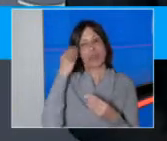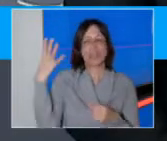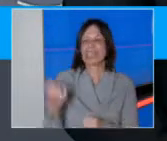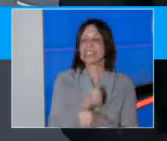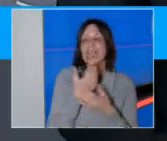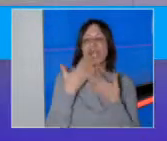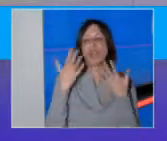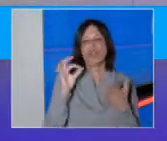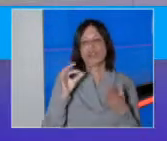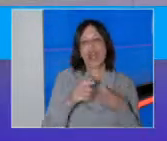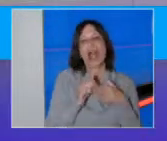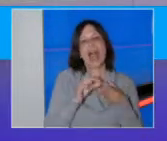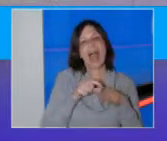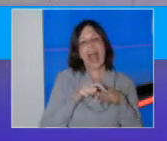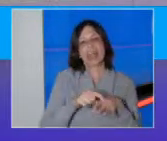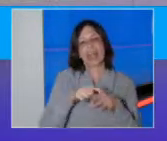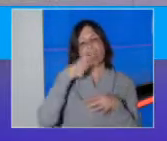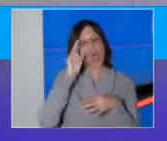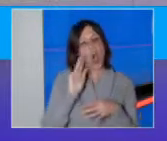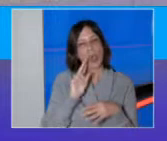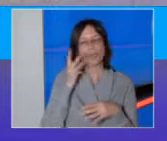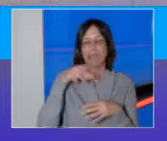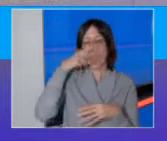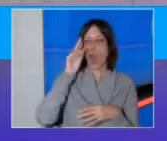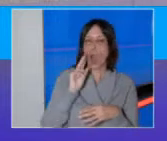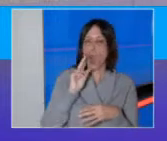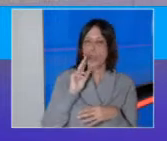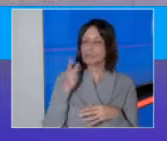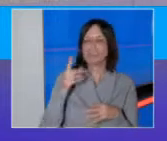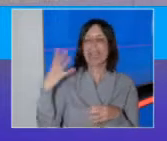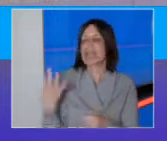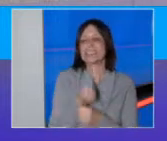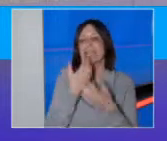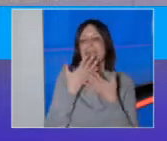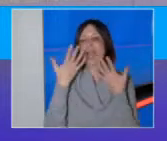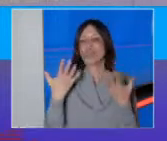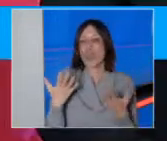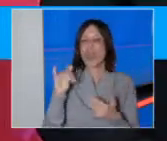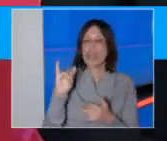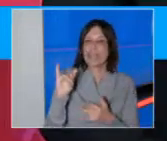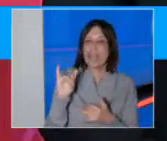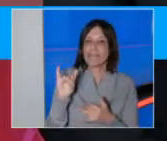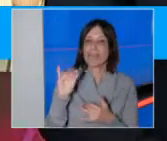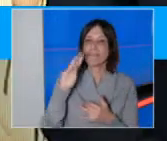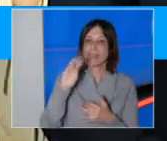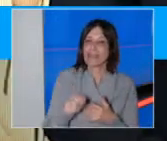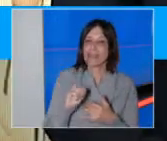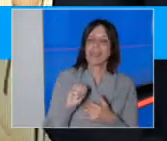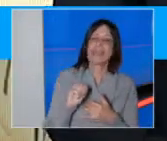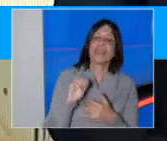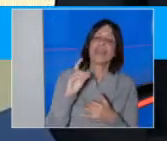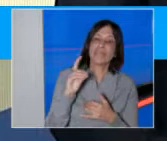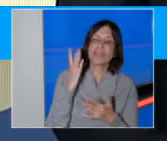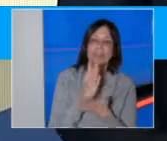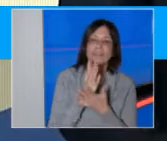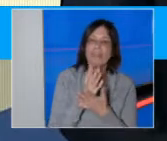ההורים, של ההורים, של חברי ועדת חינוך, הישג ענק. אגב, יפה בית דוד, מזכ"לית הסתדרות המורים, כבר מאיימת בשביתה, היא